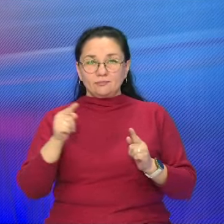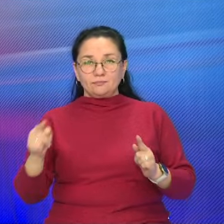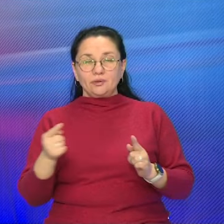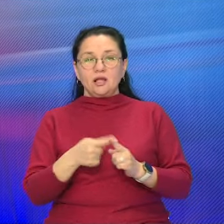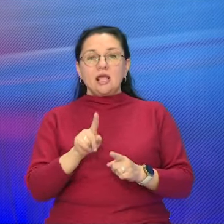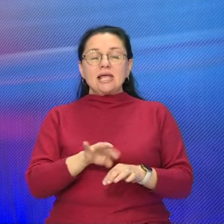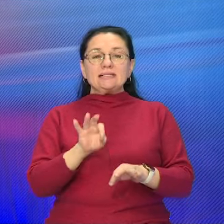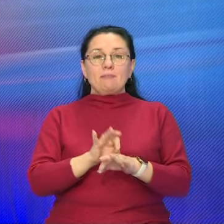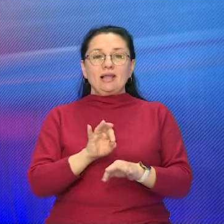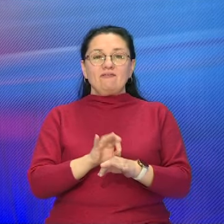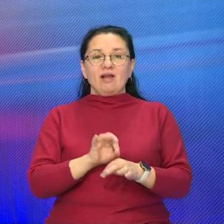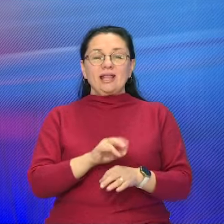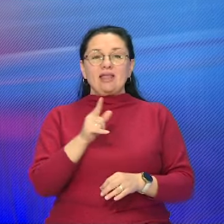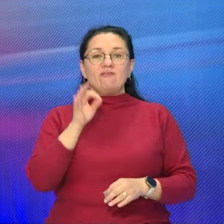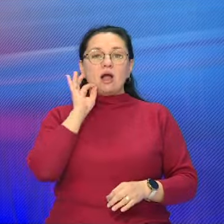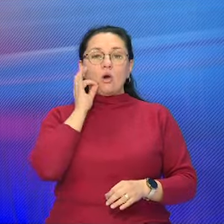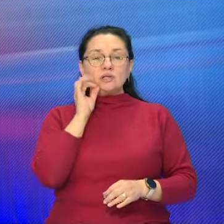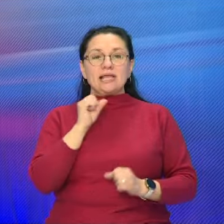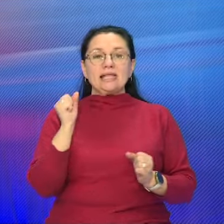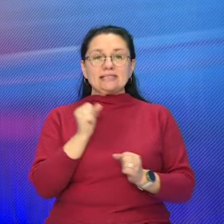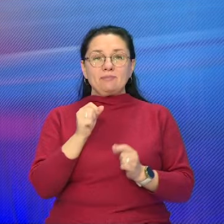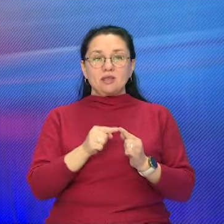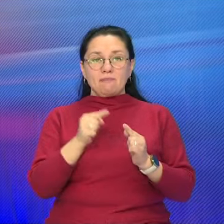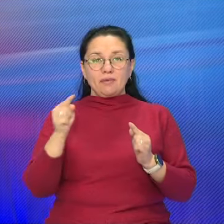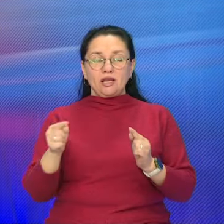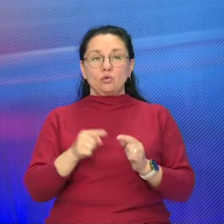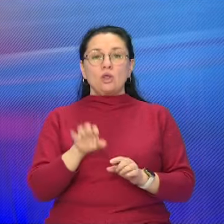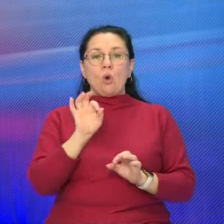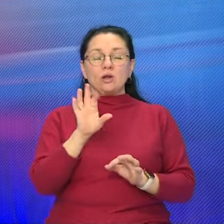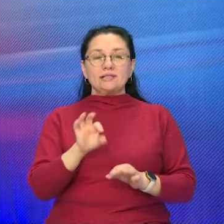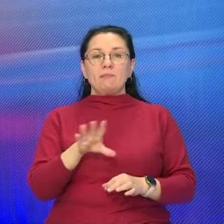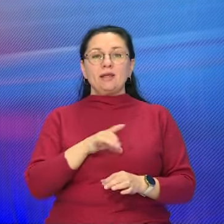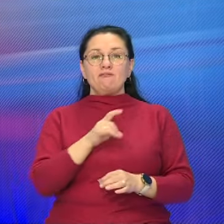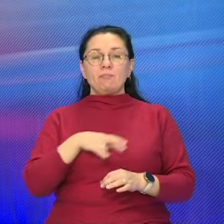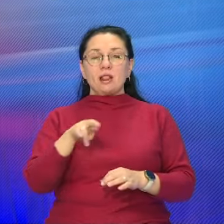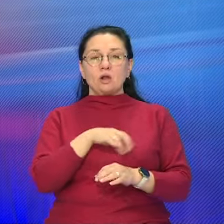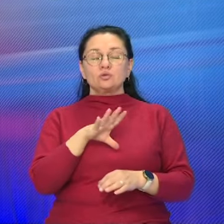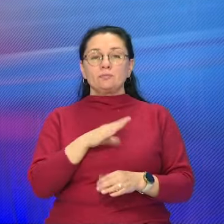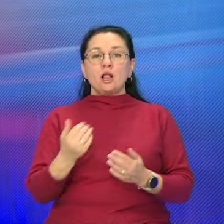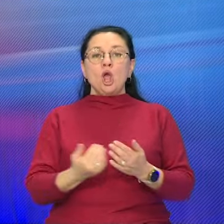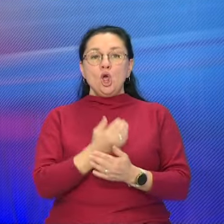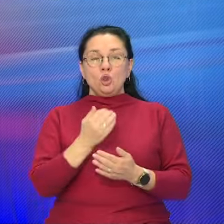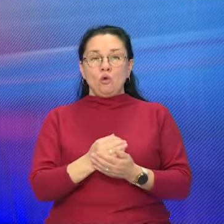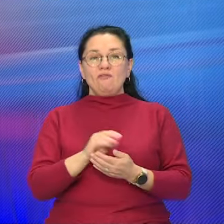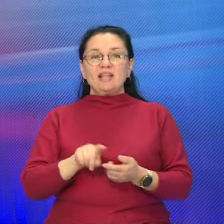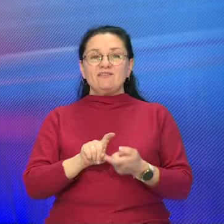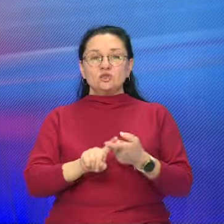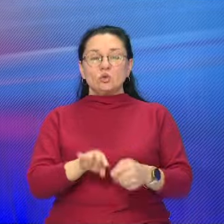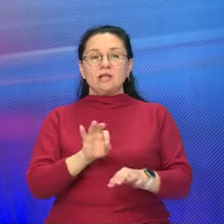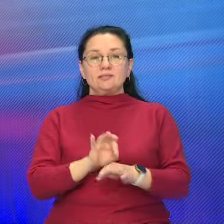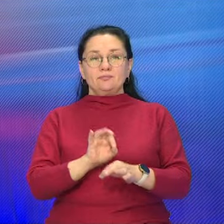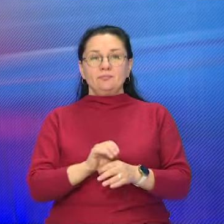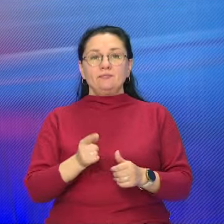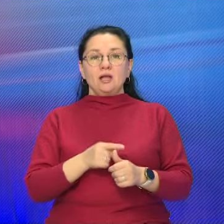уздымами захворвания у осеньско-зимовый период. У кастрычника в Беларуси выявили новый штамм омикрона, который отримал